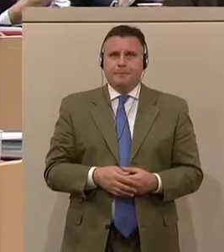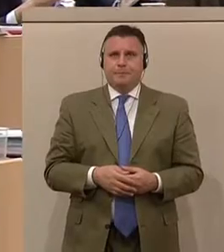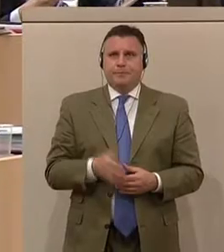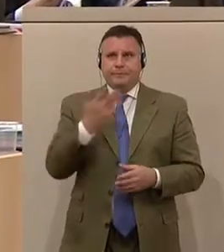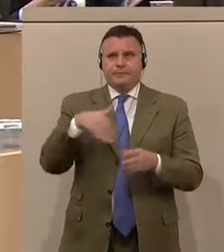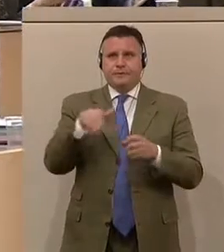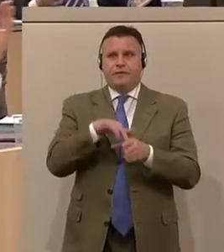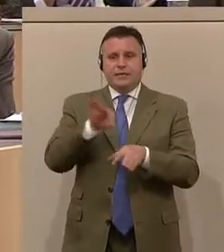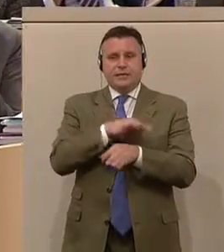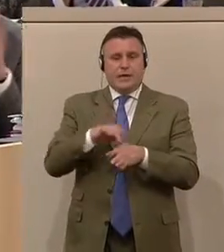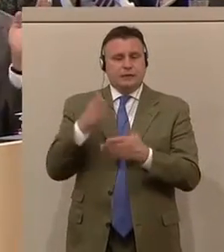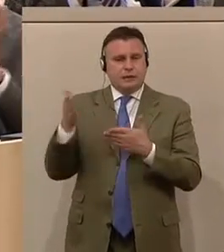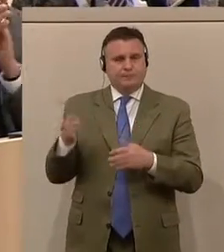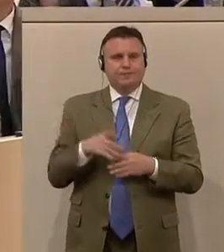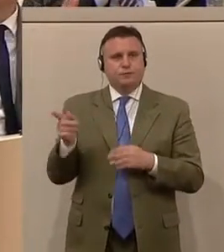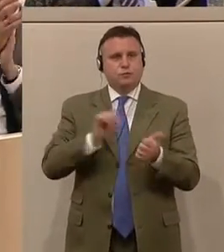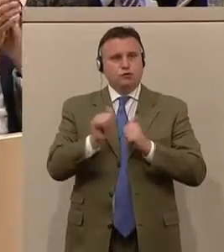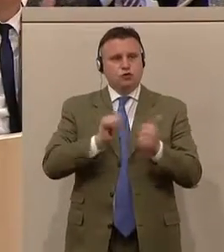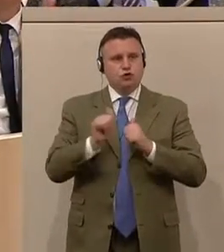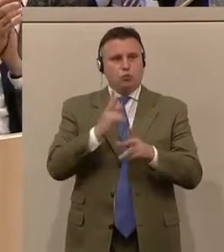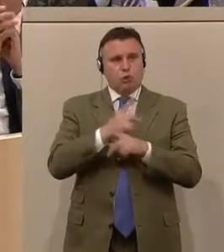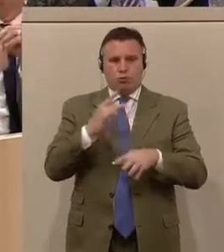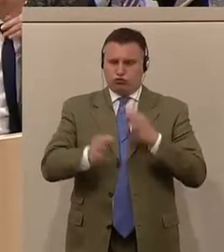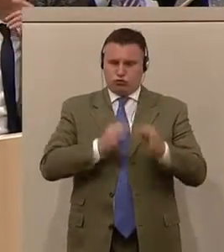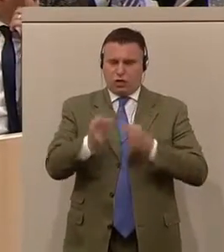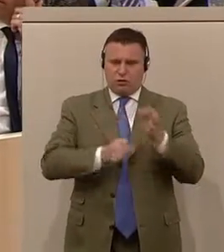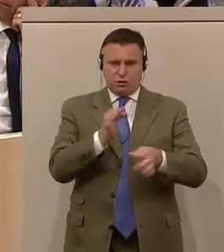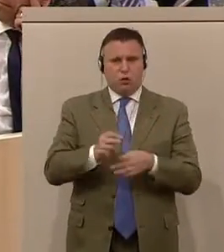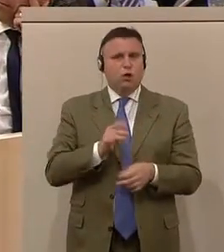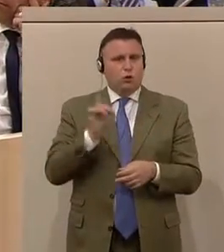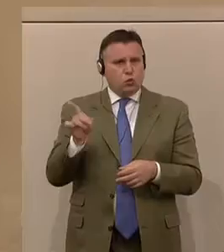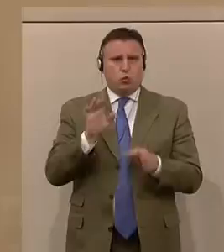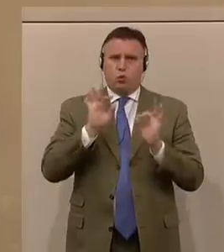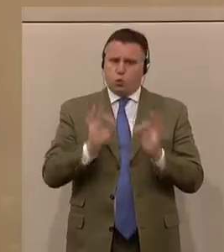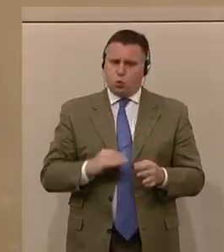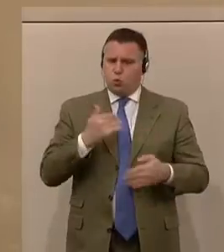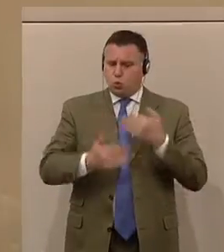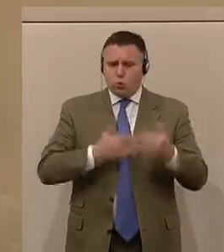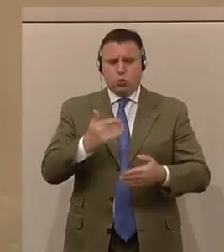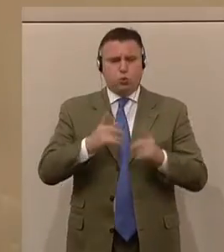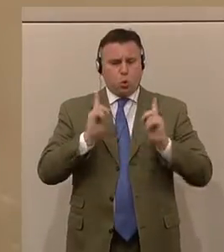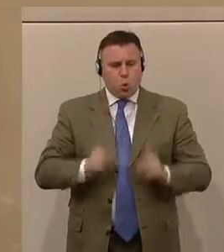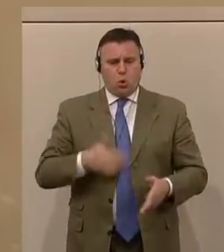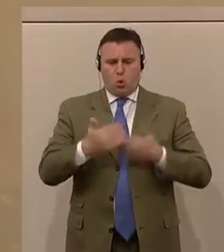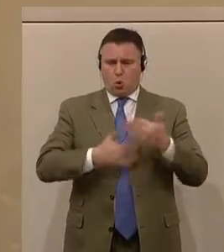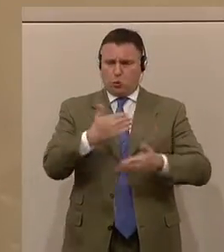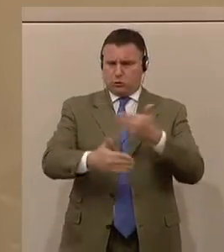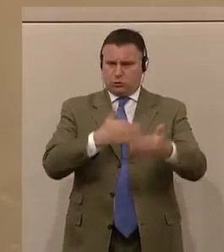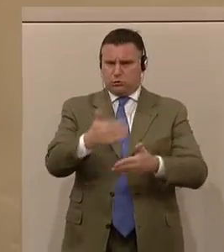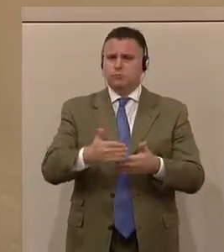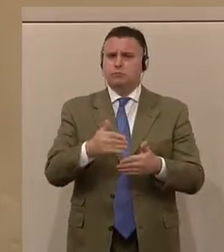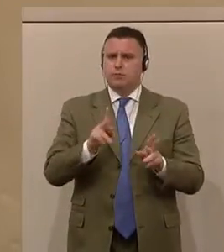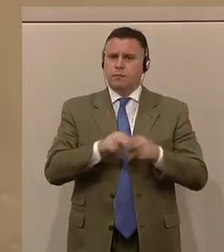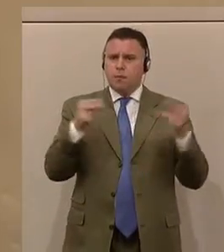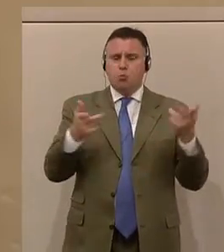Herr Vizekanzler, im Rahmen der Sportstrategie Austria hast du einen kooperativen Prozess eingeleitet. Die Sportverantwortlichen